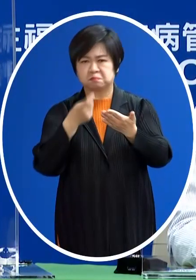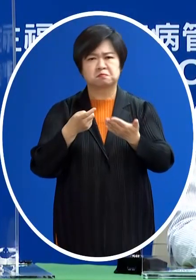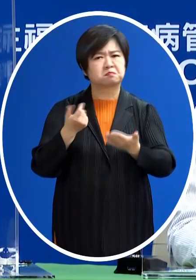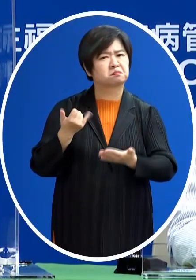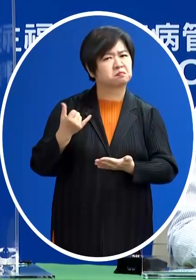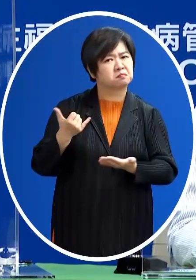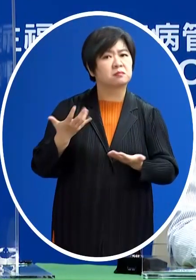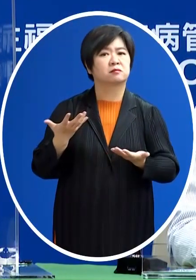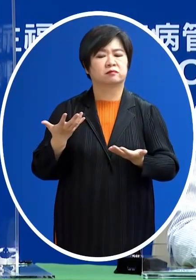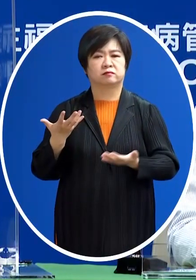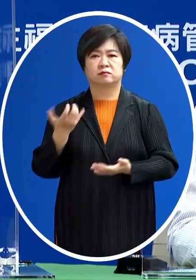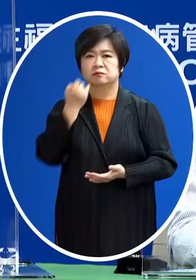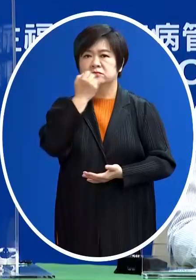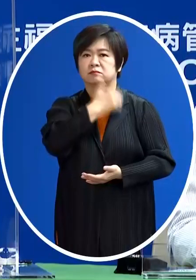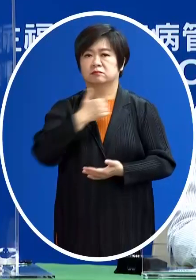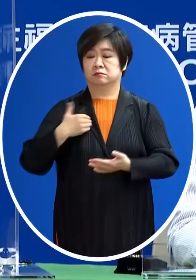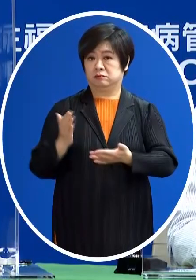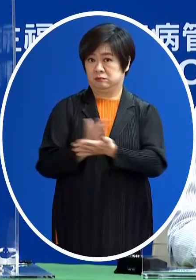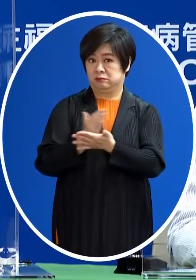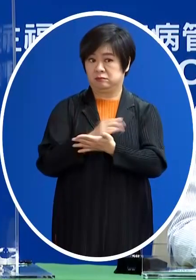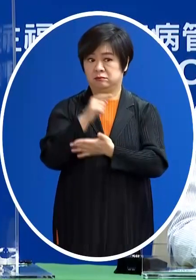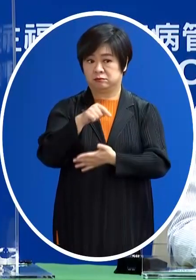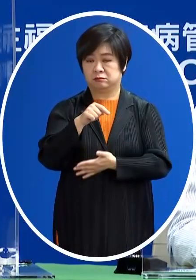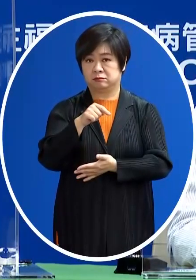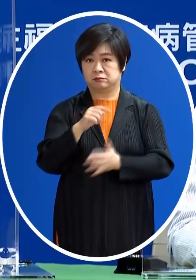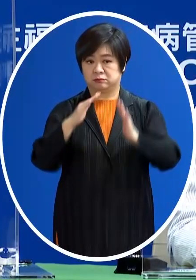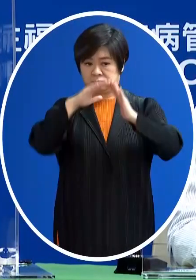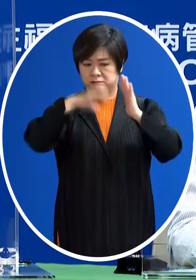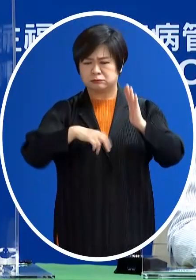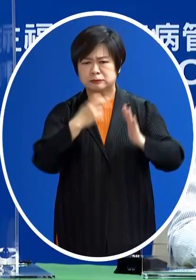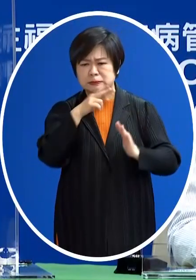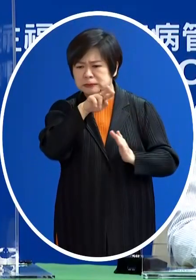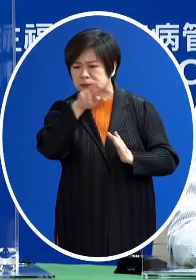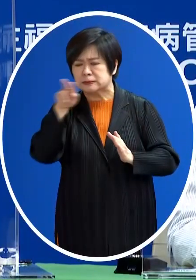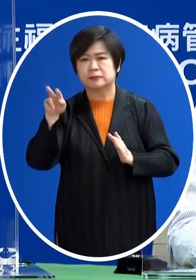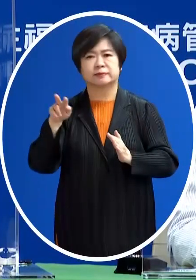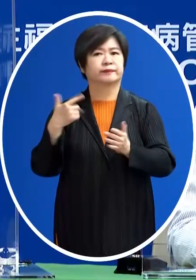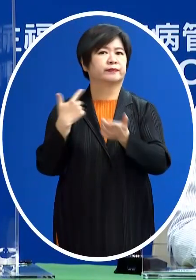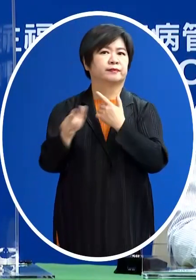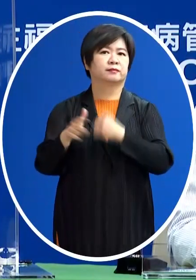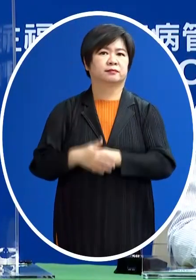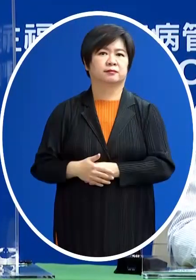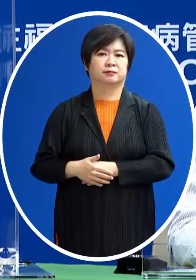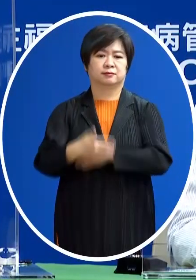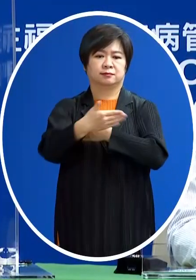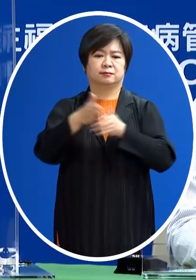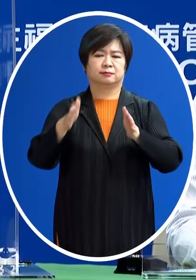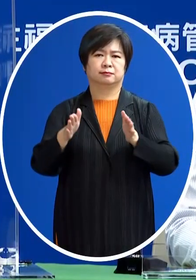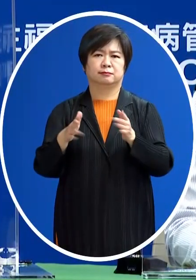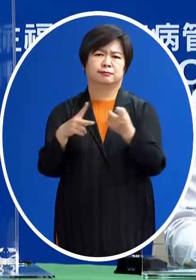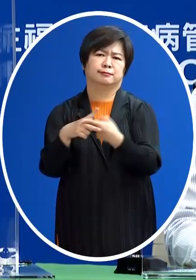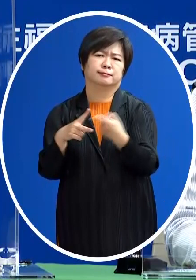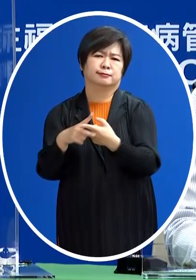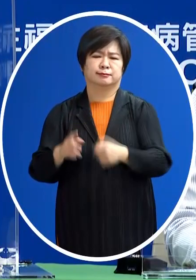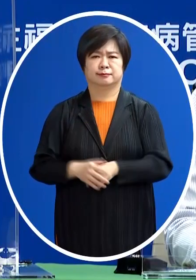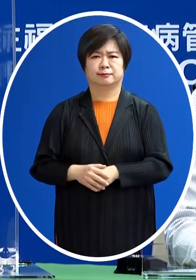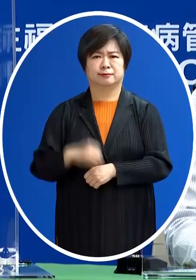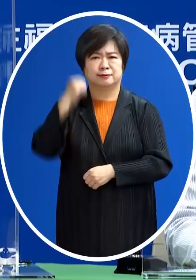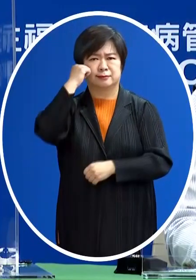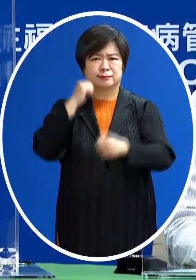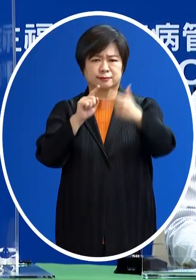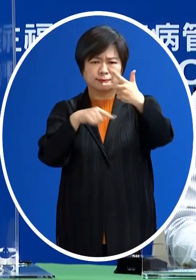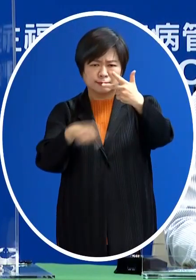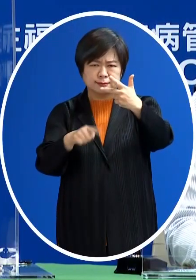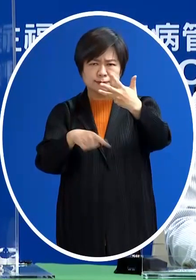适当性，或者他评估到那边去看，他确实没有办法，有一个房间不是很大，那居住了